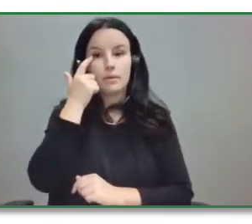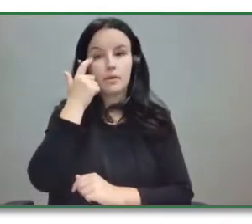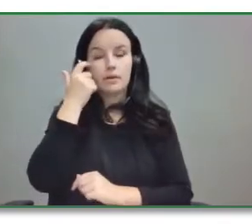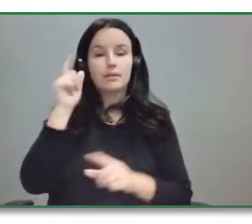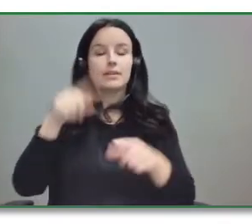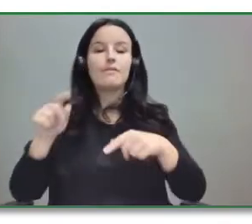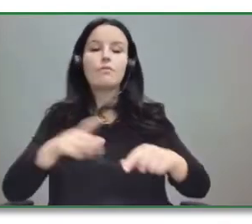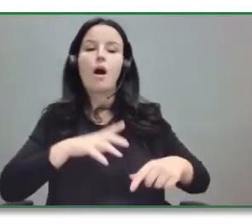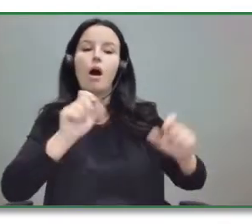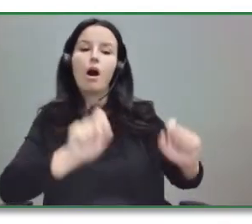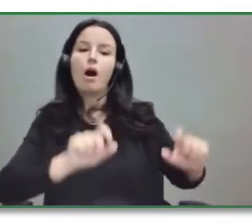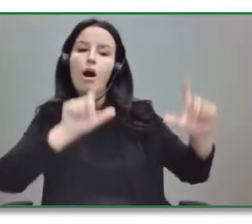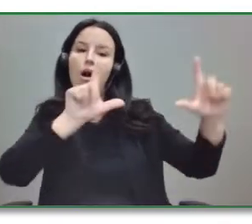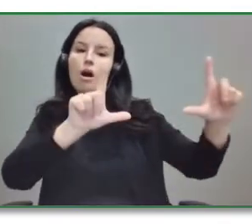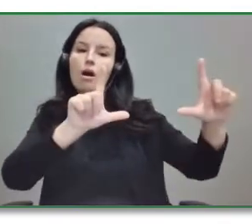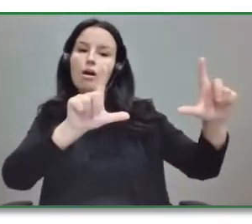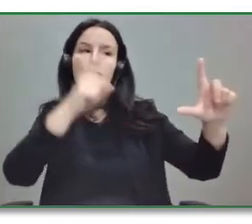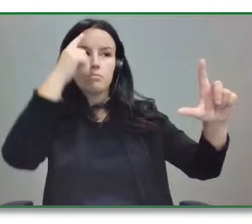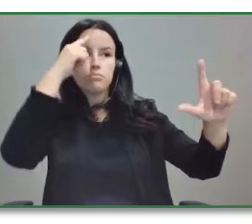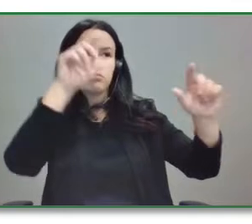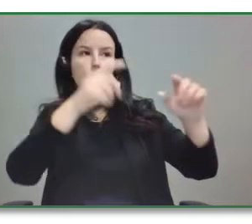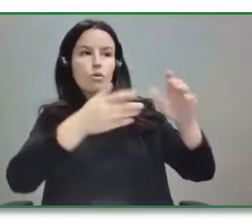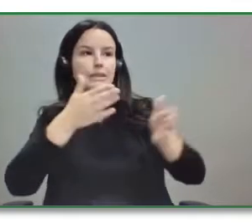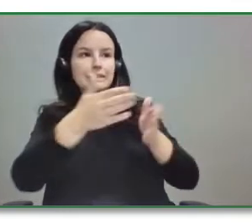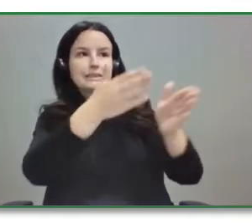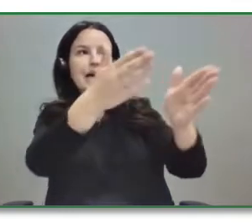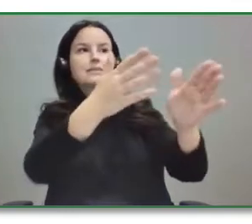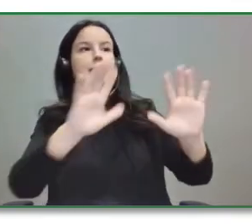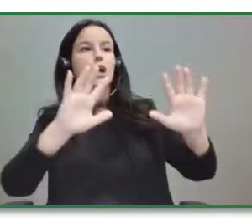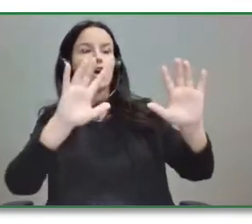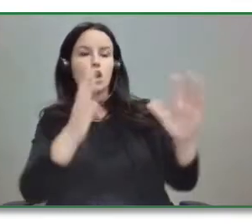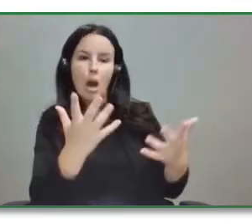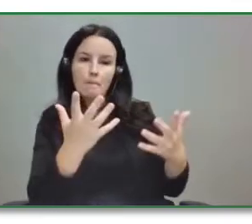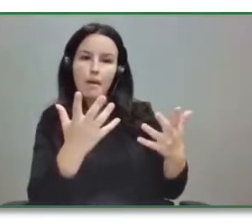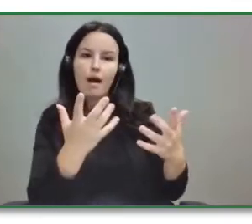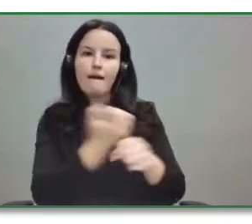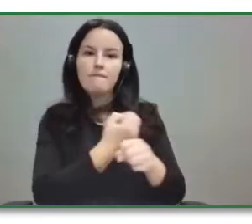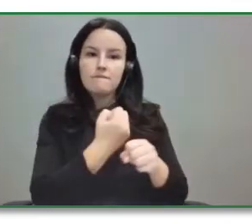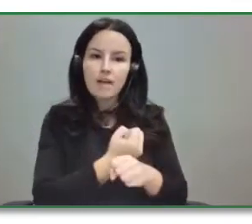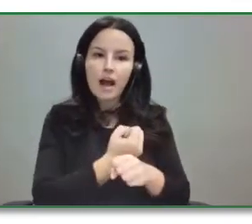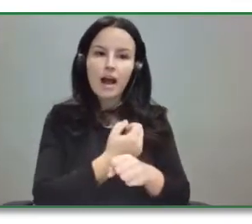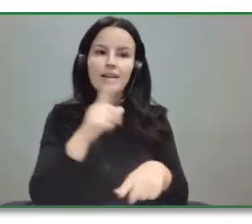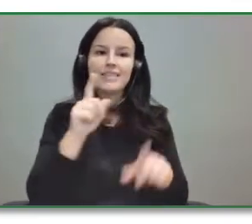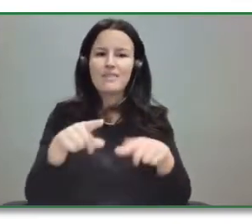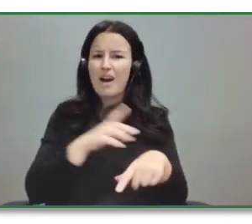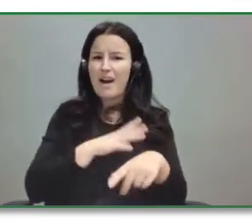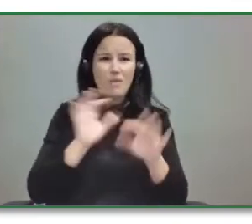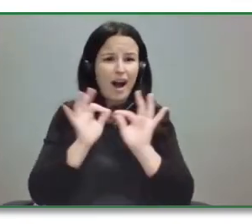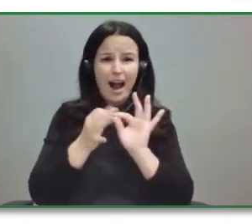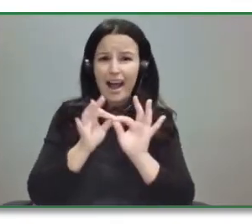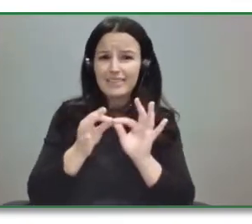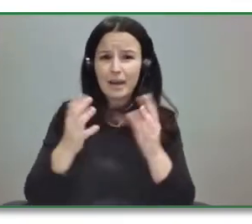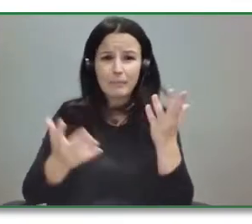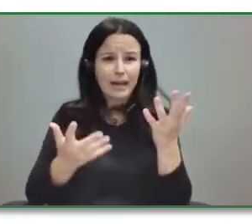les sentiers dans d'autres formats, peut-être même des interprètes gestuels